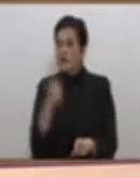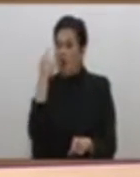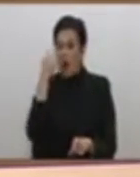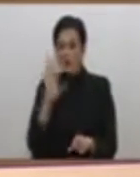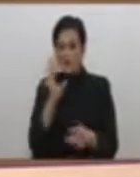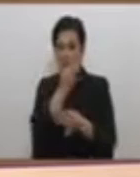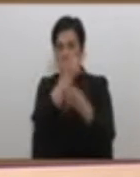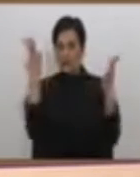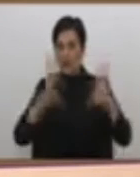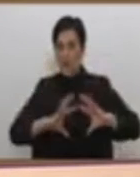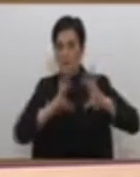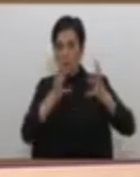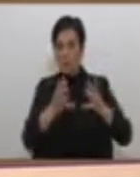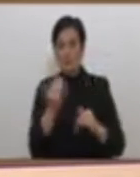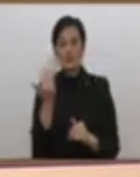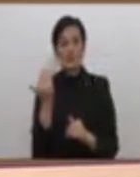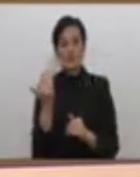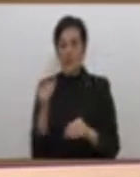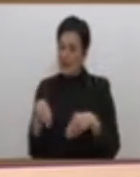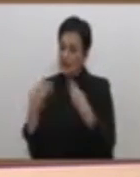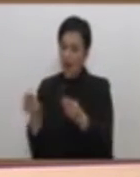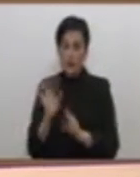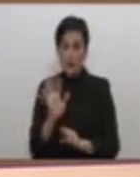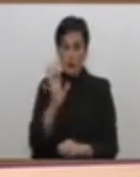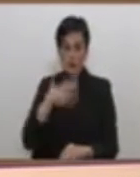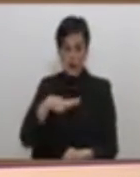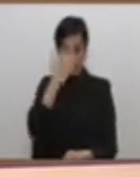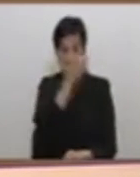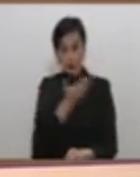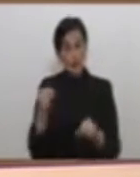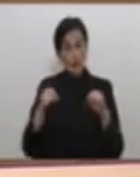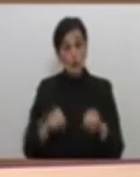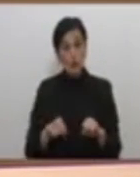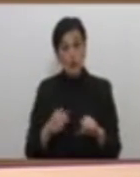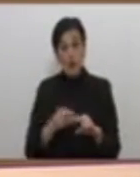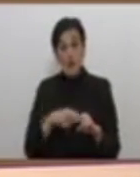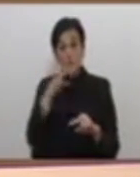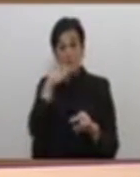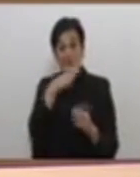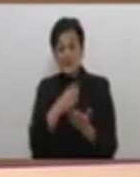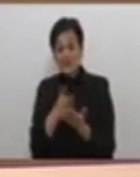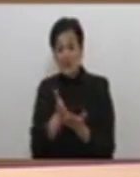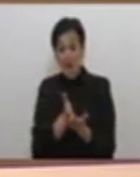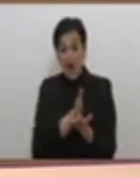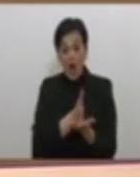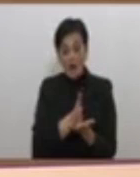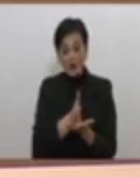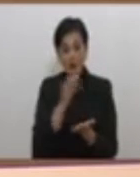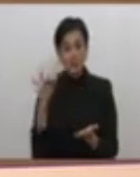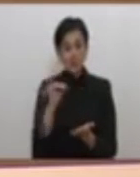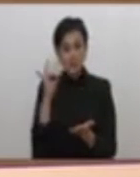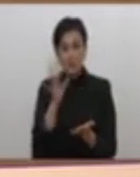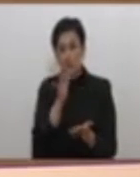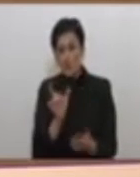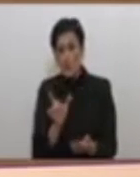ცივილიზებული სამყარო. თქვენ არ მოგცემთ ქართველი ხალხი იმის უფლებას, რომ ამ წყალგამყოფ ისტორიულ მომენტში თქვენ